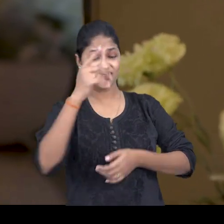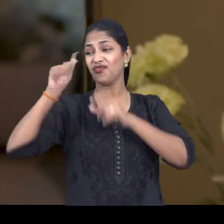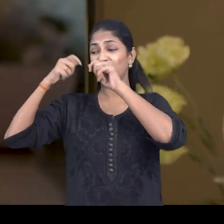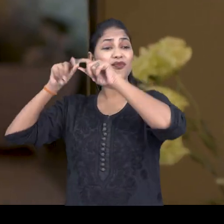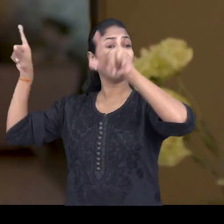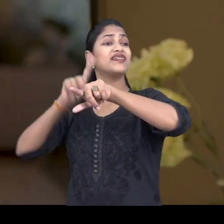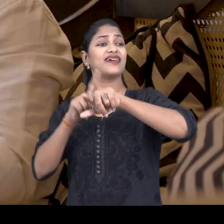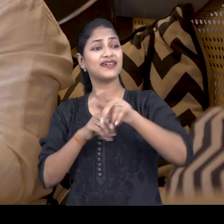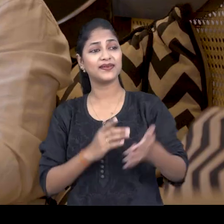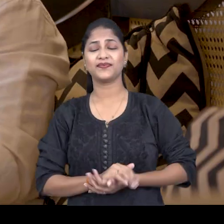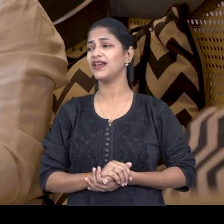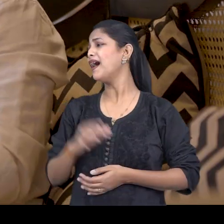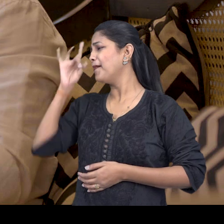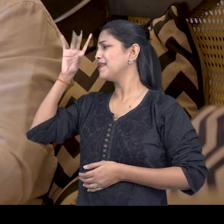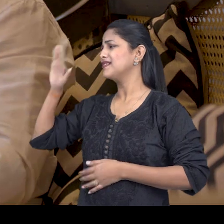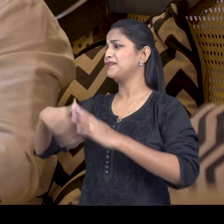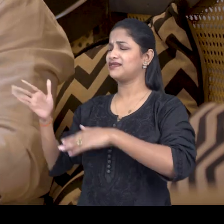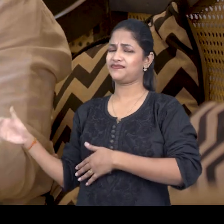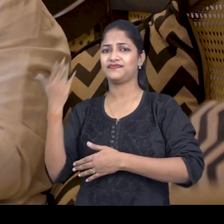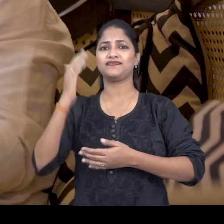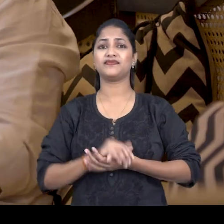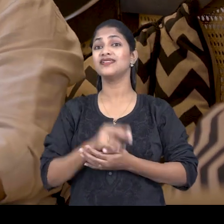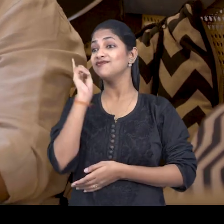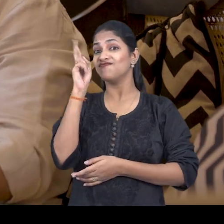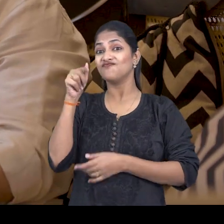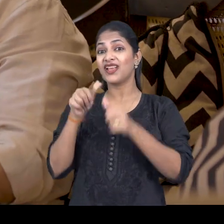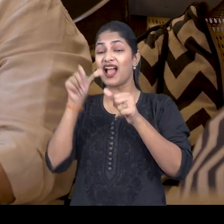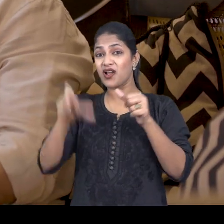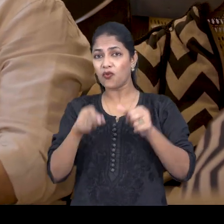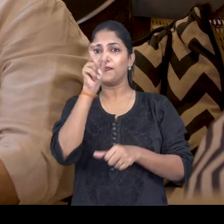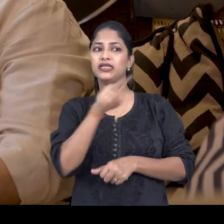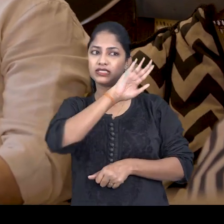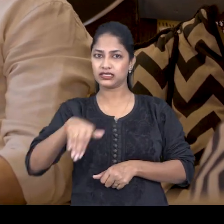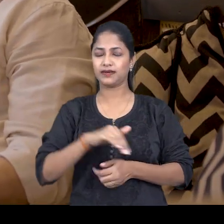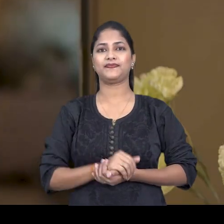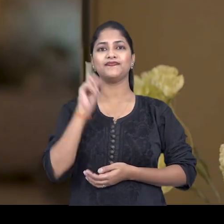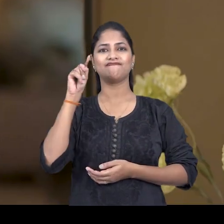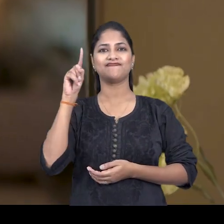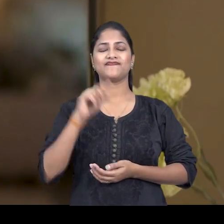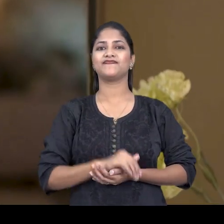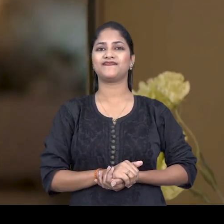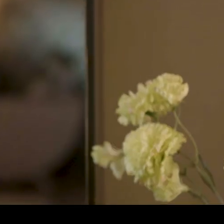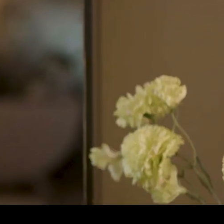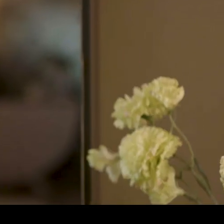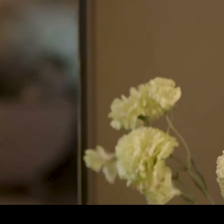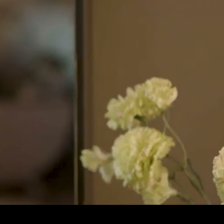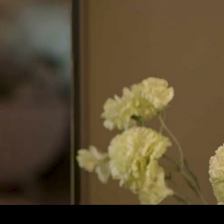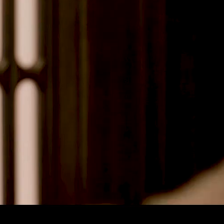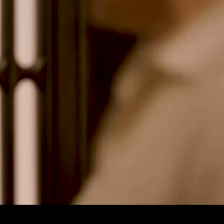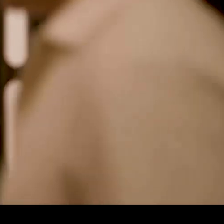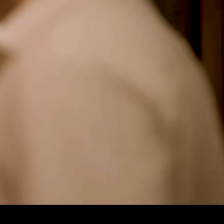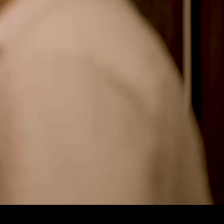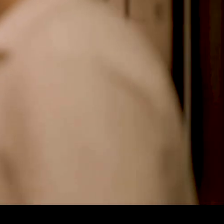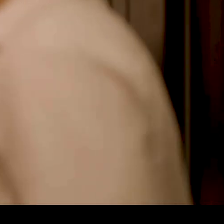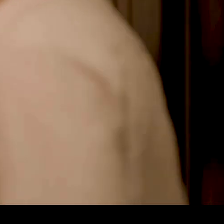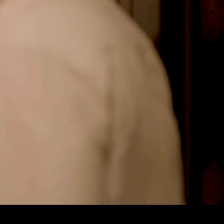ચાલો, ફિલ્મનો ટાઈમ થશે. હા, બસ 15 મિનિટમાં નીકળીએ છીએ. માર્કેટમાં ટ્રેડિંગ એકાઉન્ટ ખોલાવવા માટે મેં કોઈને બોલાવ્યા છે.